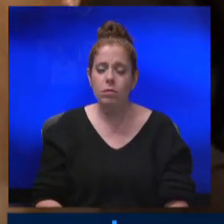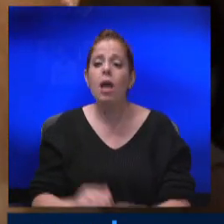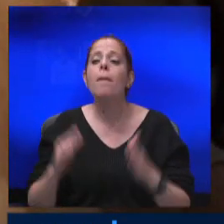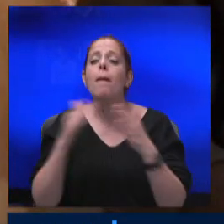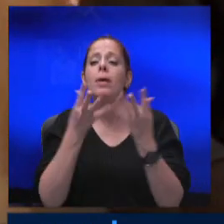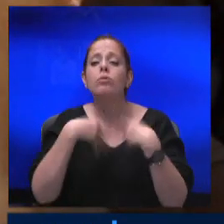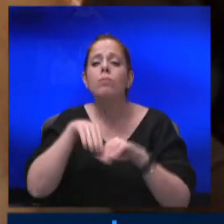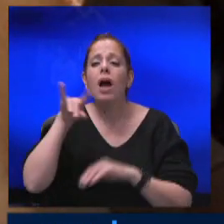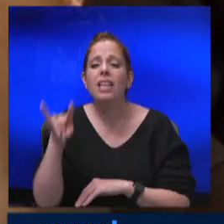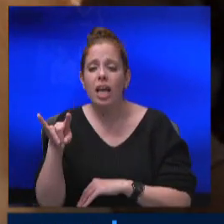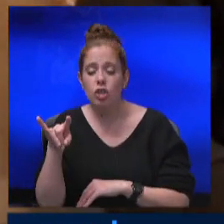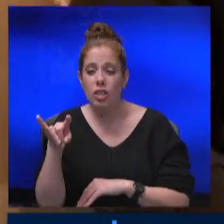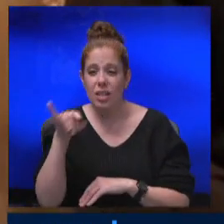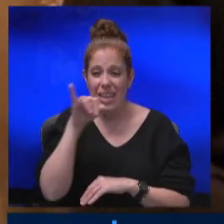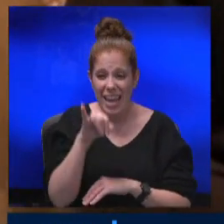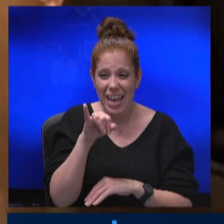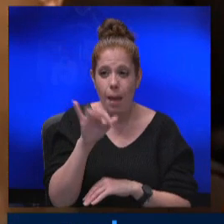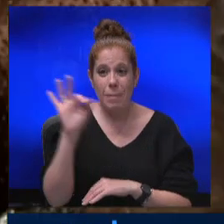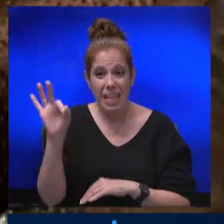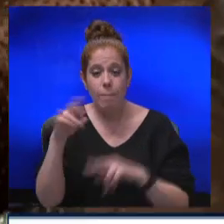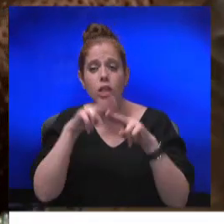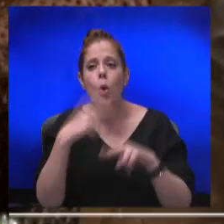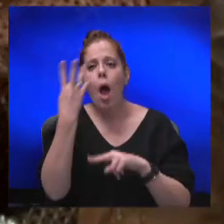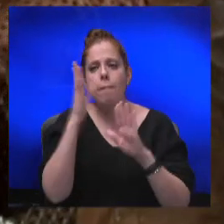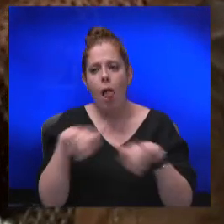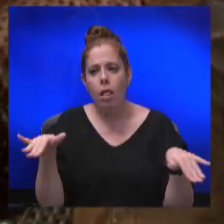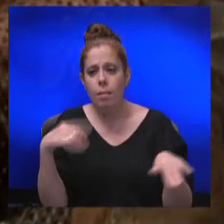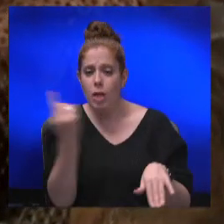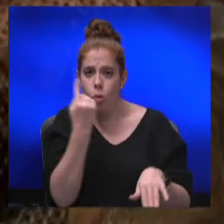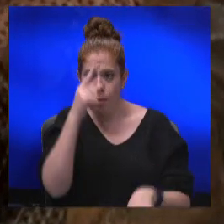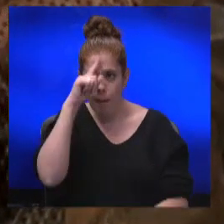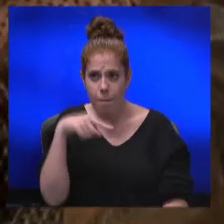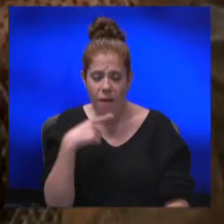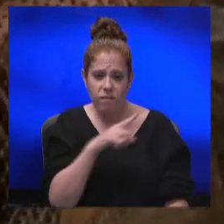בטייבה נותרו 4 ילדים יתומים. מאב ואם.